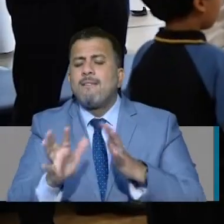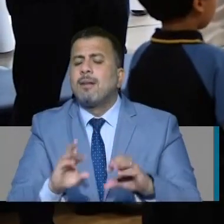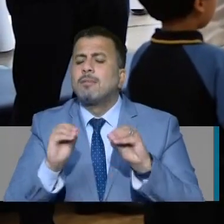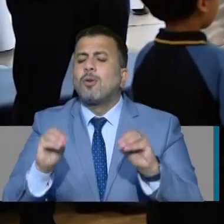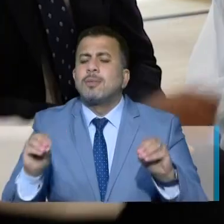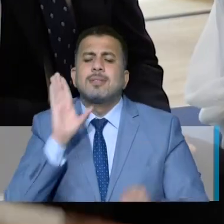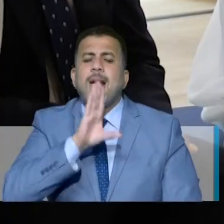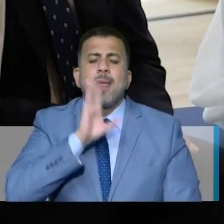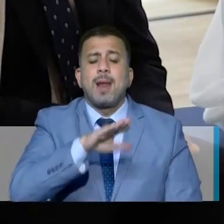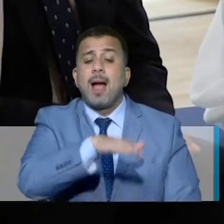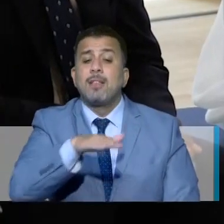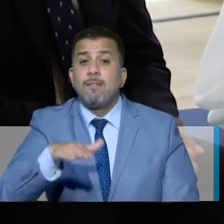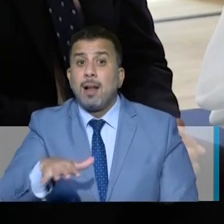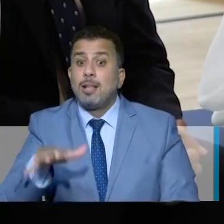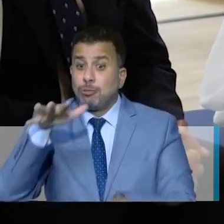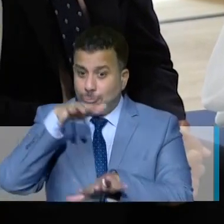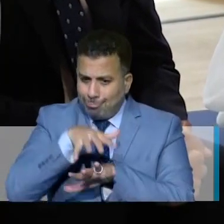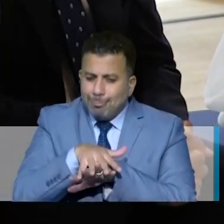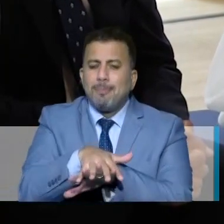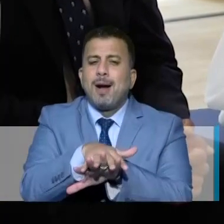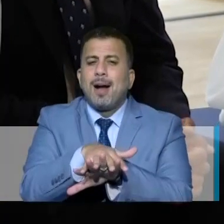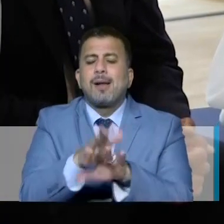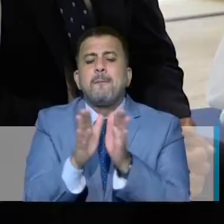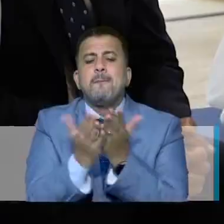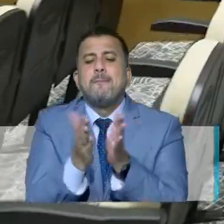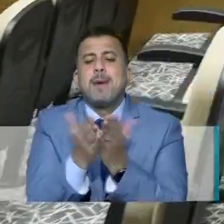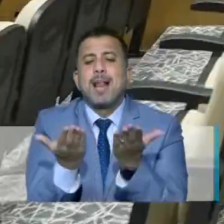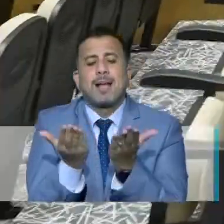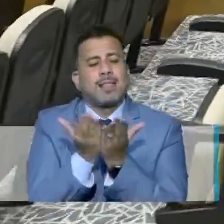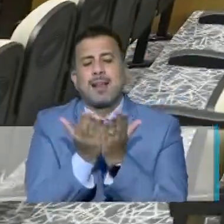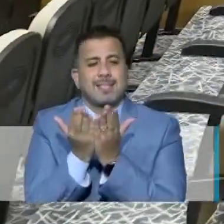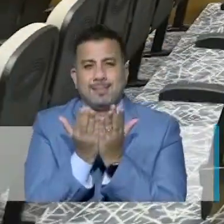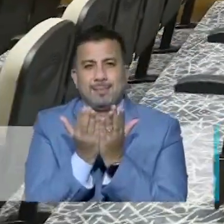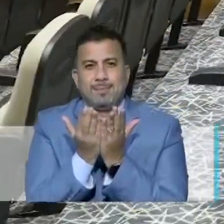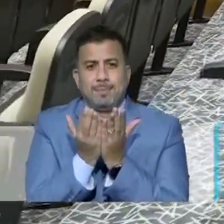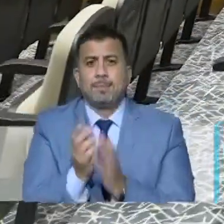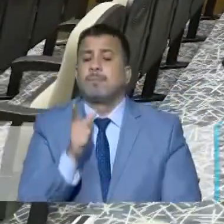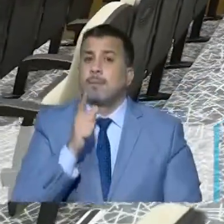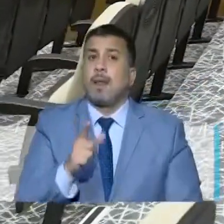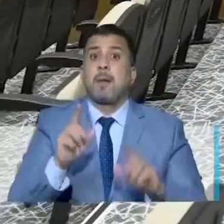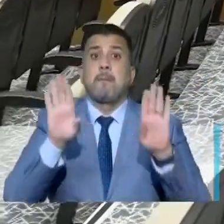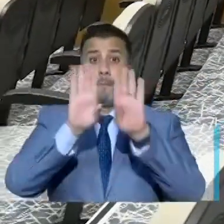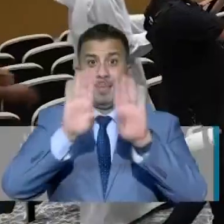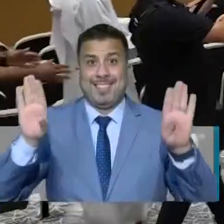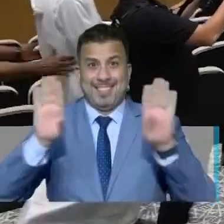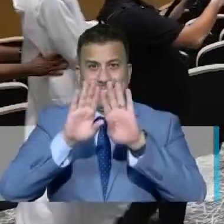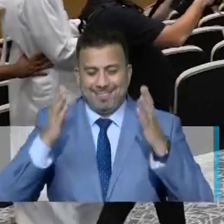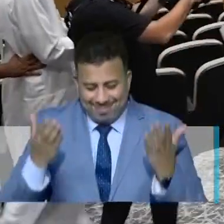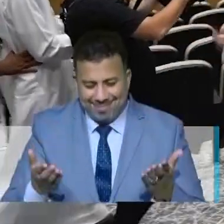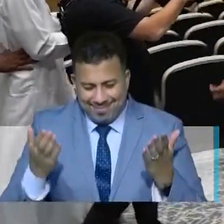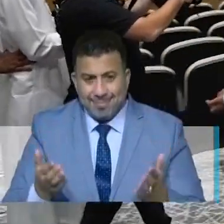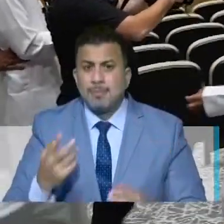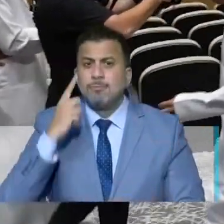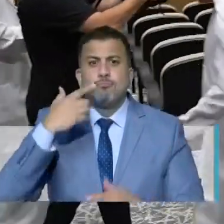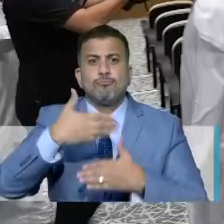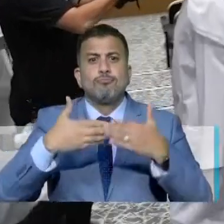الاطفال ومدى اندماجهم مع المناهج الدراسيه وزار سموه قاعه المسرح مطلعا على محتوياته